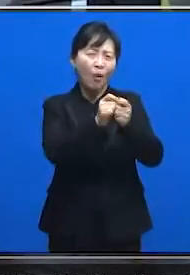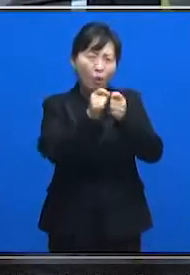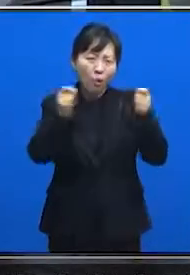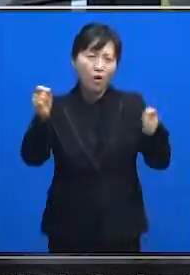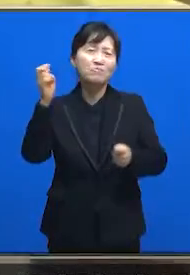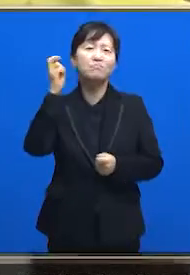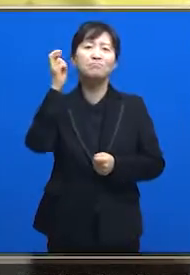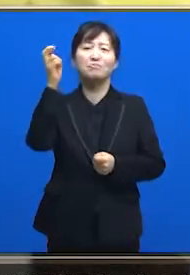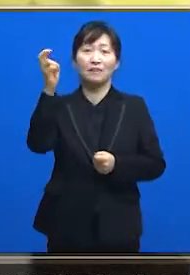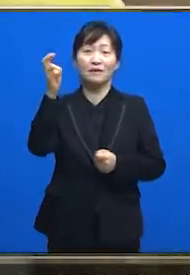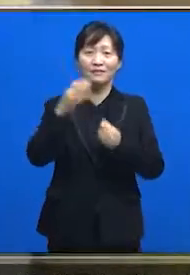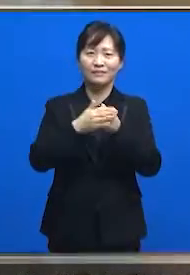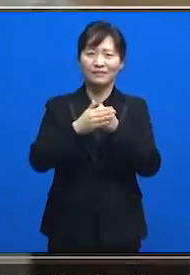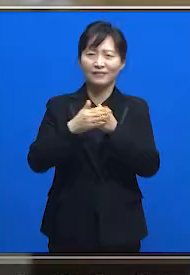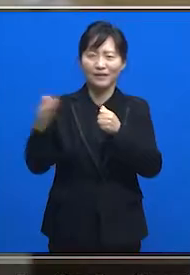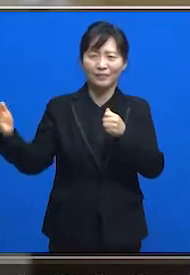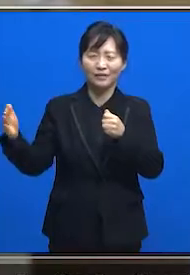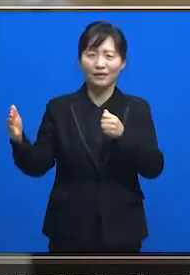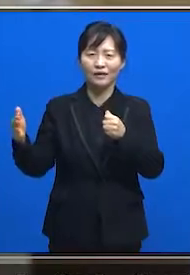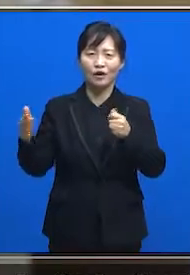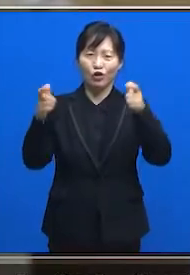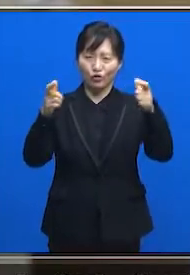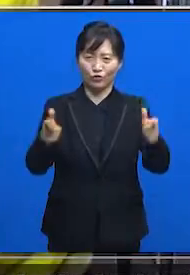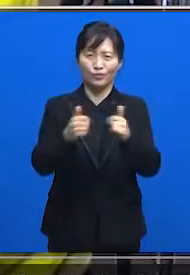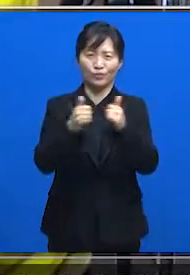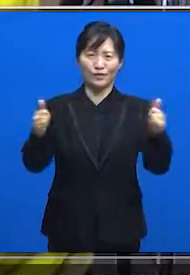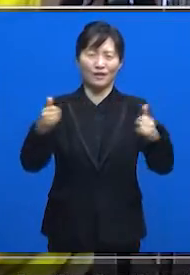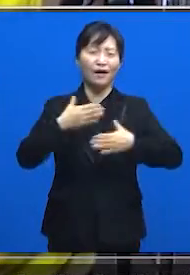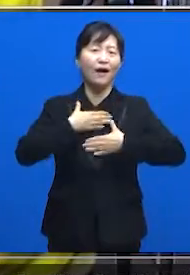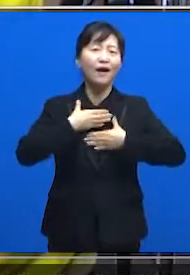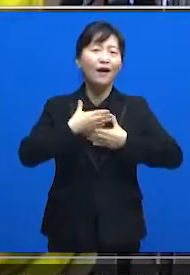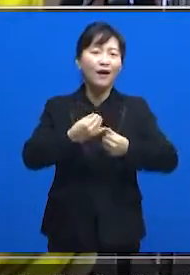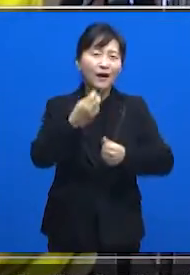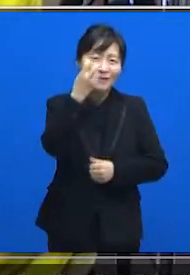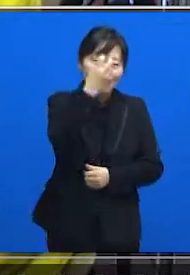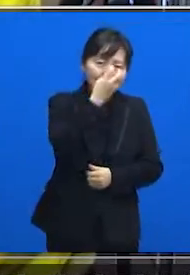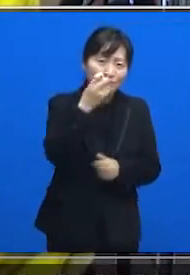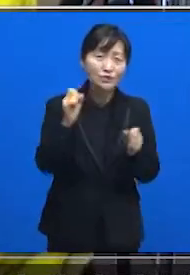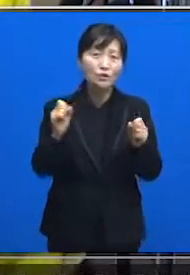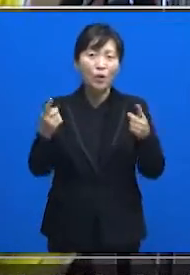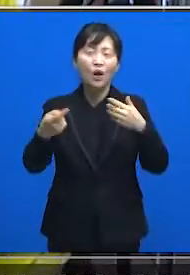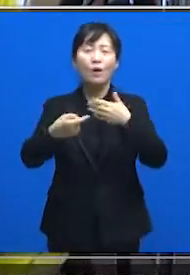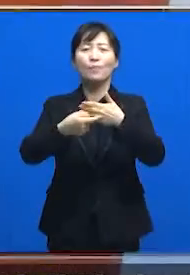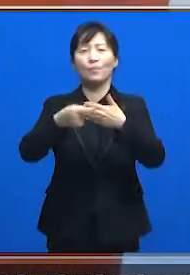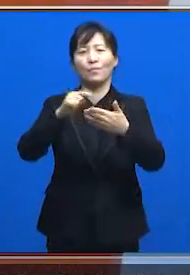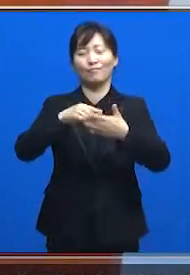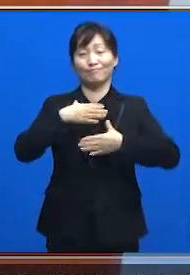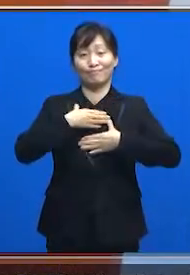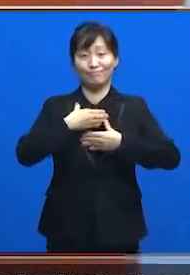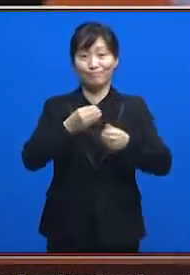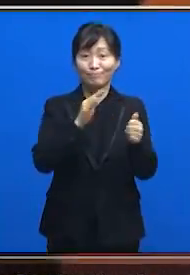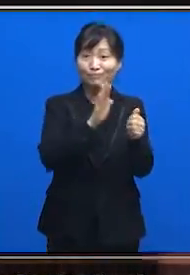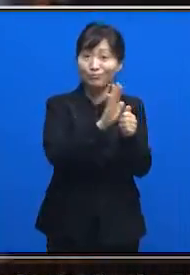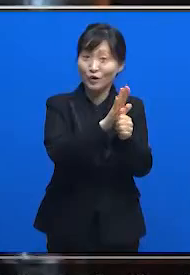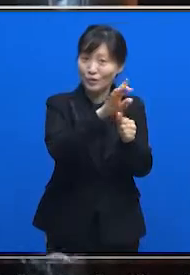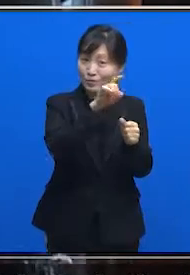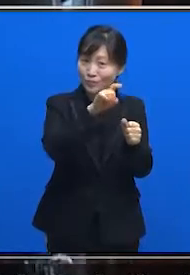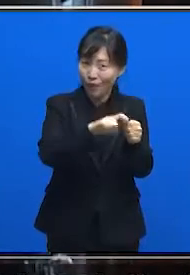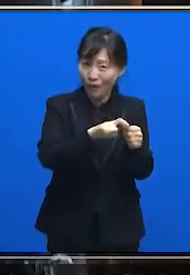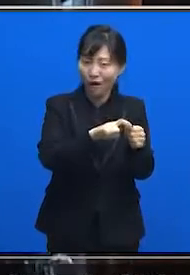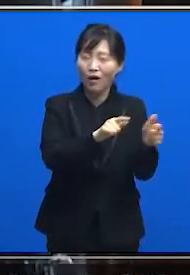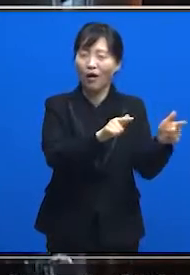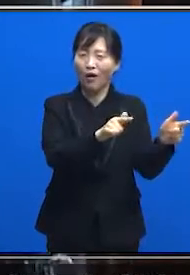코로나 일고 감염증이 장기 월 들어설 것으로 예상되고 있습니다 이에 우리 군은 국민을 안전하게